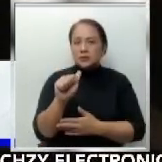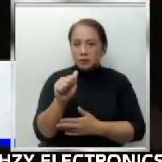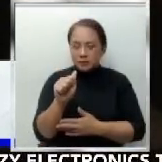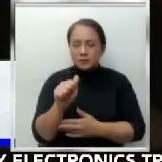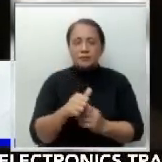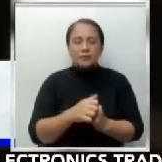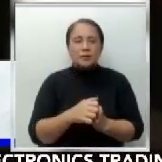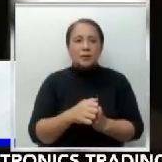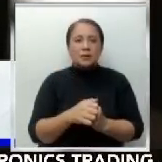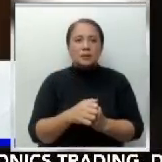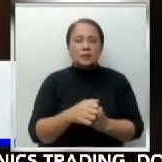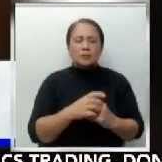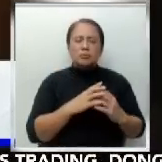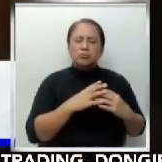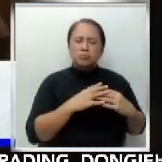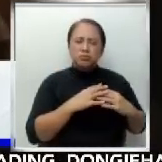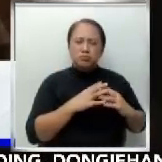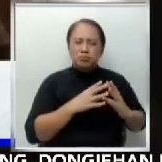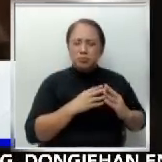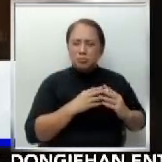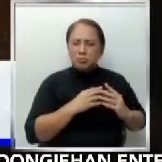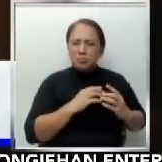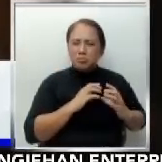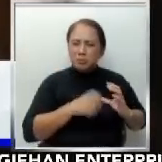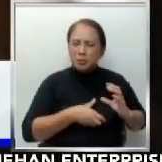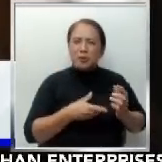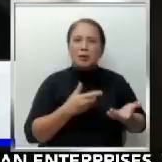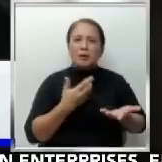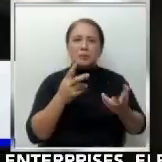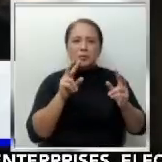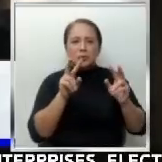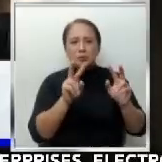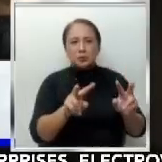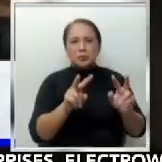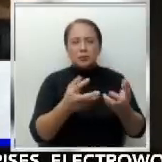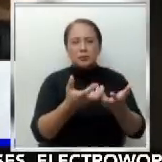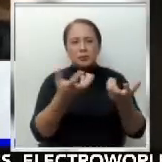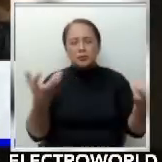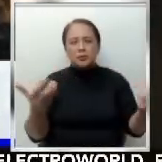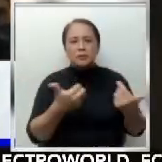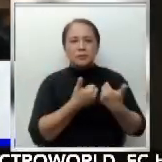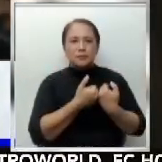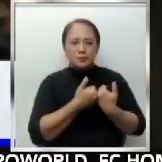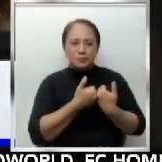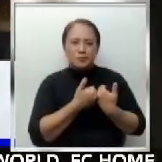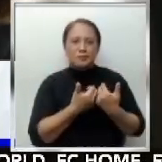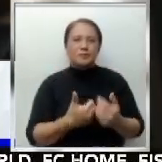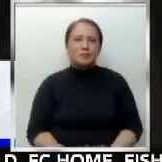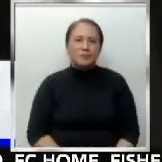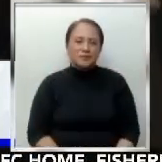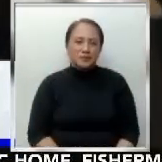Nadurog din ang puso ng mga taga-subaybay sa pagwawalay ng mga magsing irog.